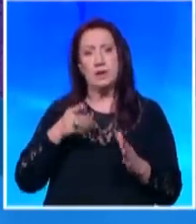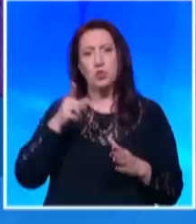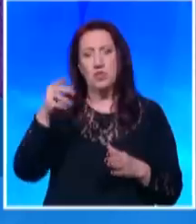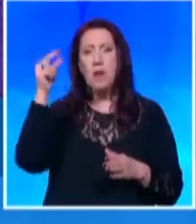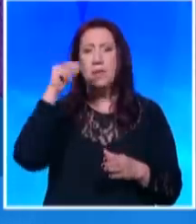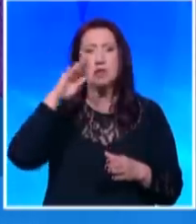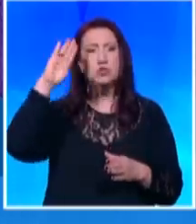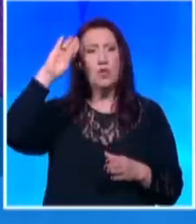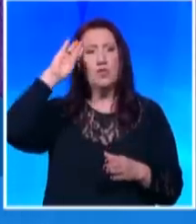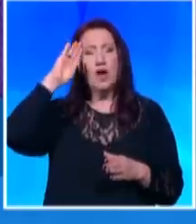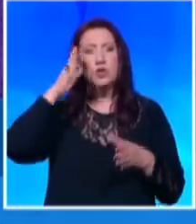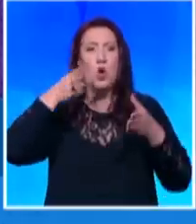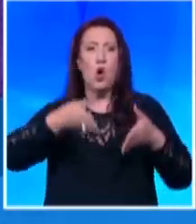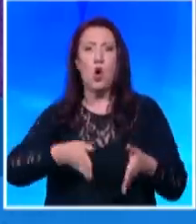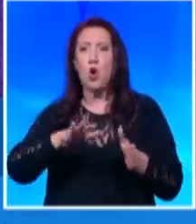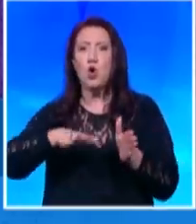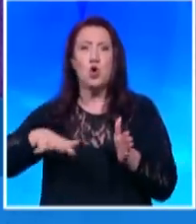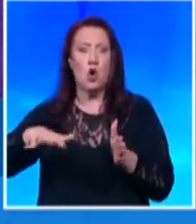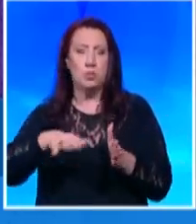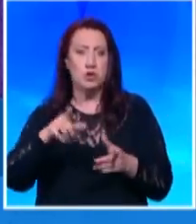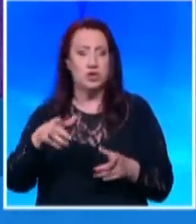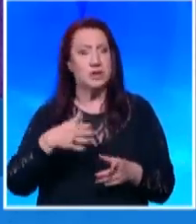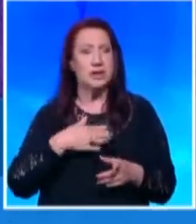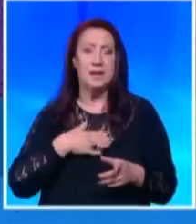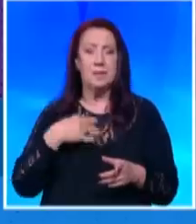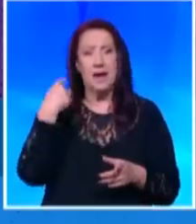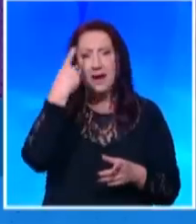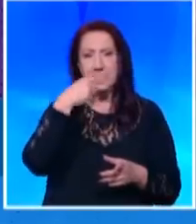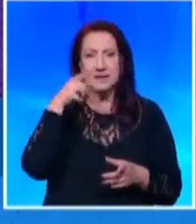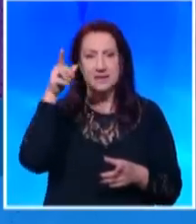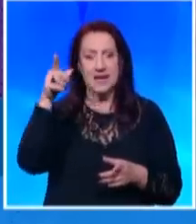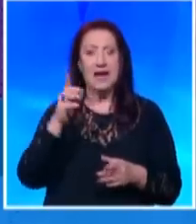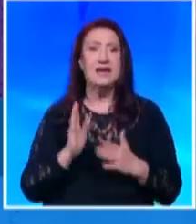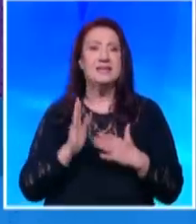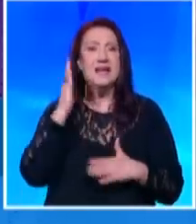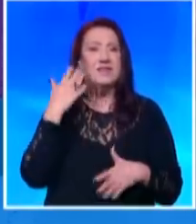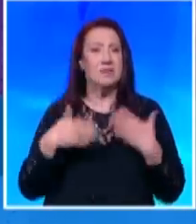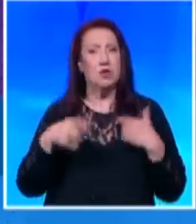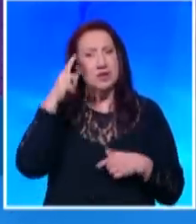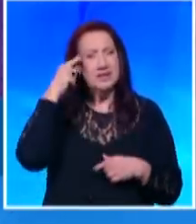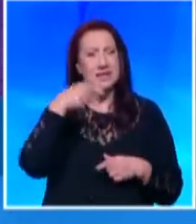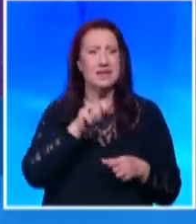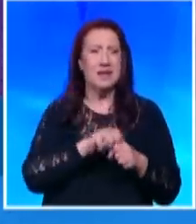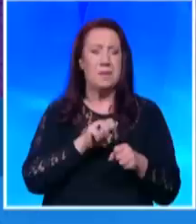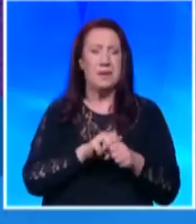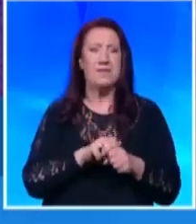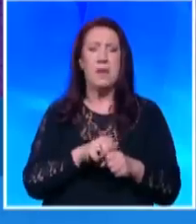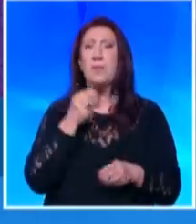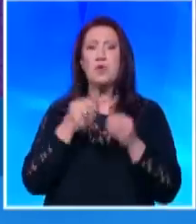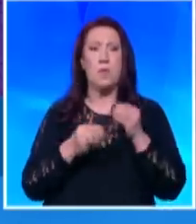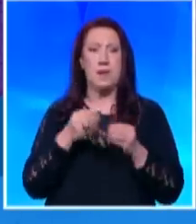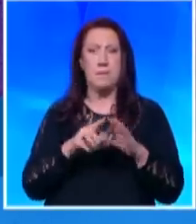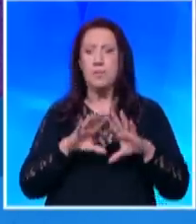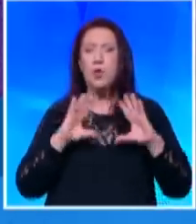Ново село, е имало лица, за които МВР в Северна Македония знае, че представляват риск за общественото спокойствие и